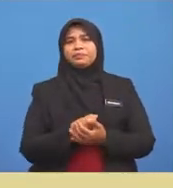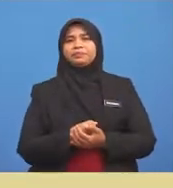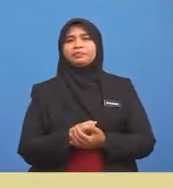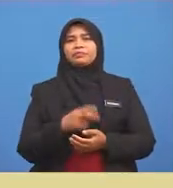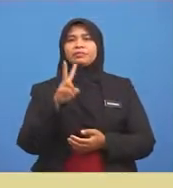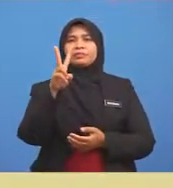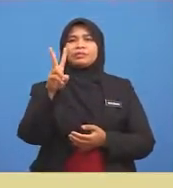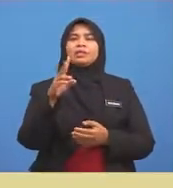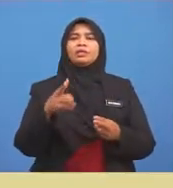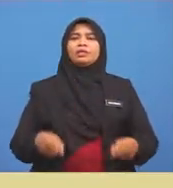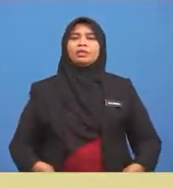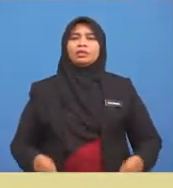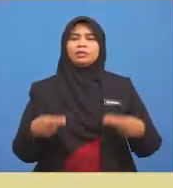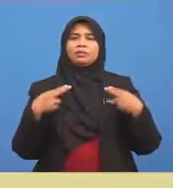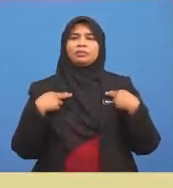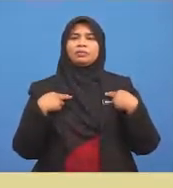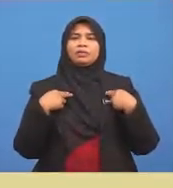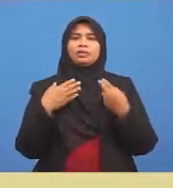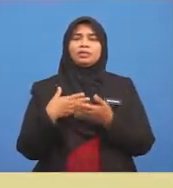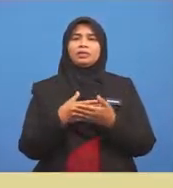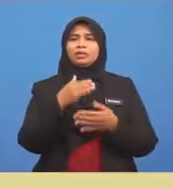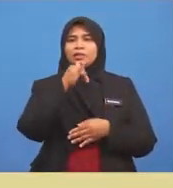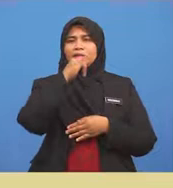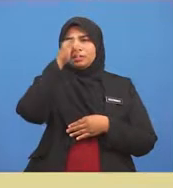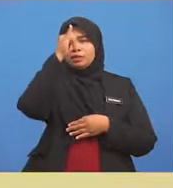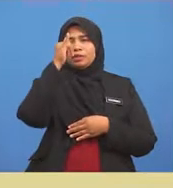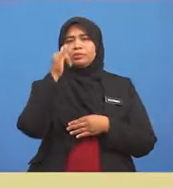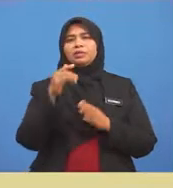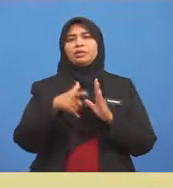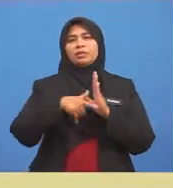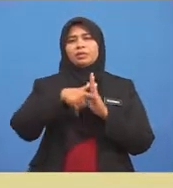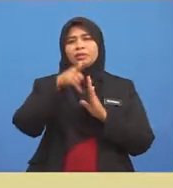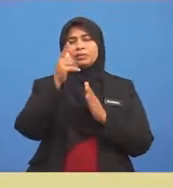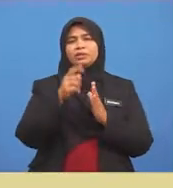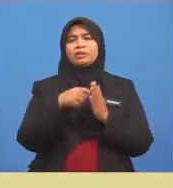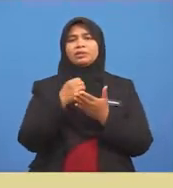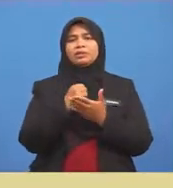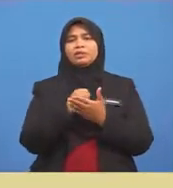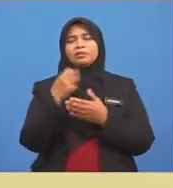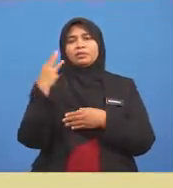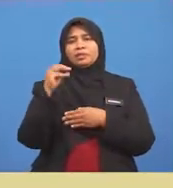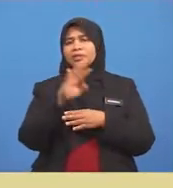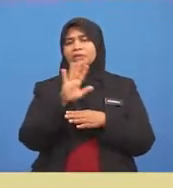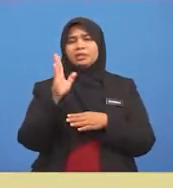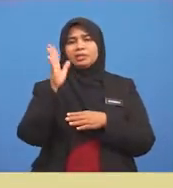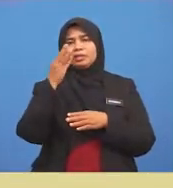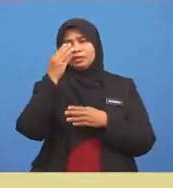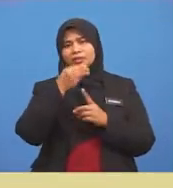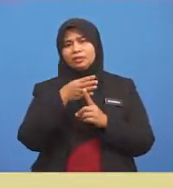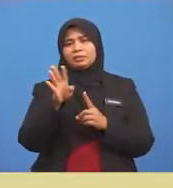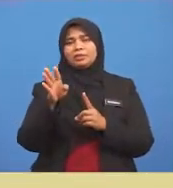kedua pula ialah kehidupan anak yatim akan lebih terjamin. Mereka tidak akan terbiar